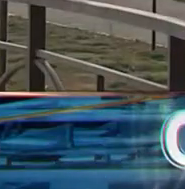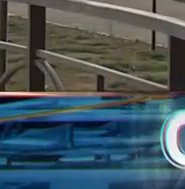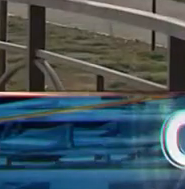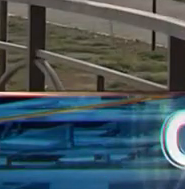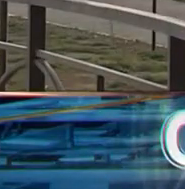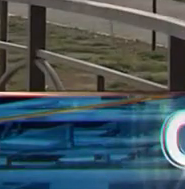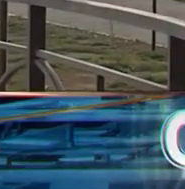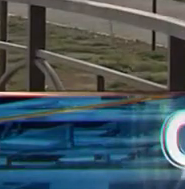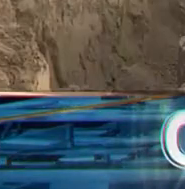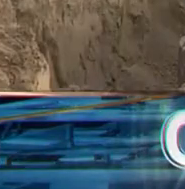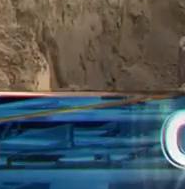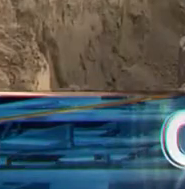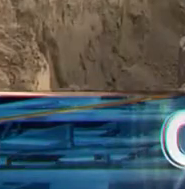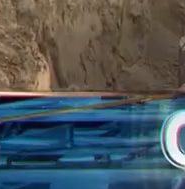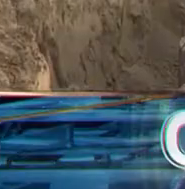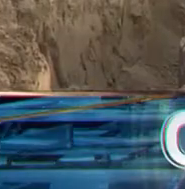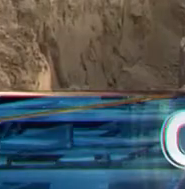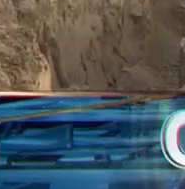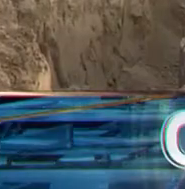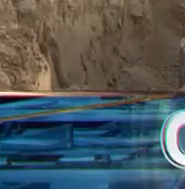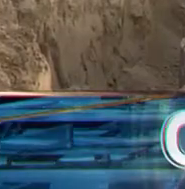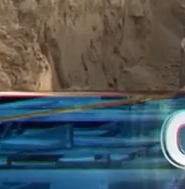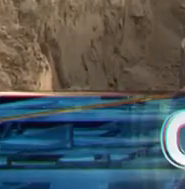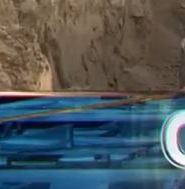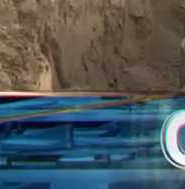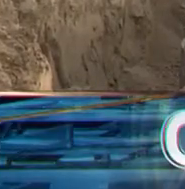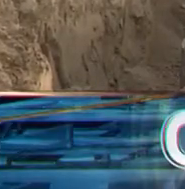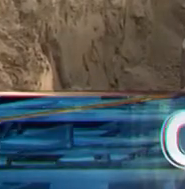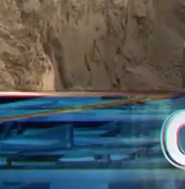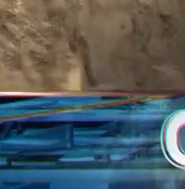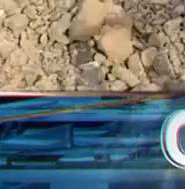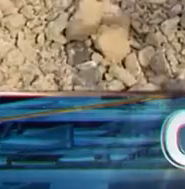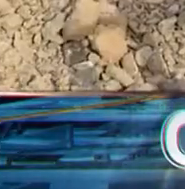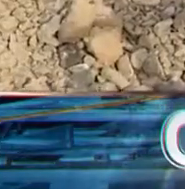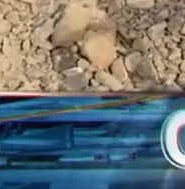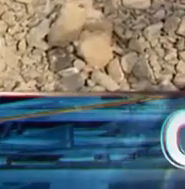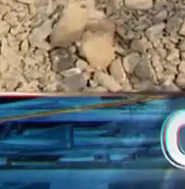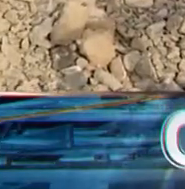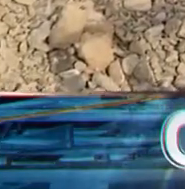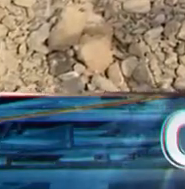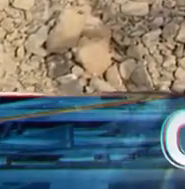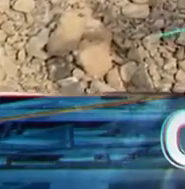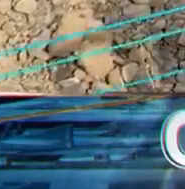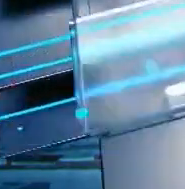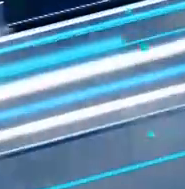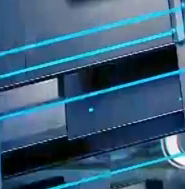благоустройство курортных сон синяк шея la кольского района строится долгожданный водопровод